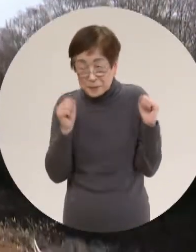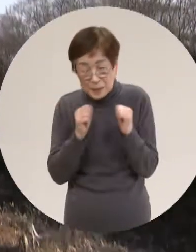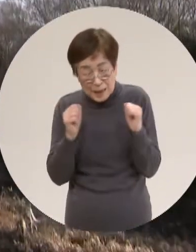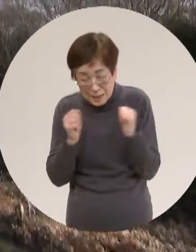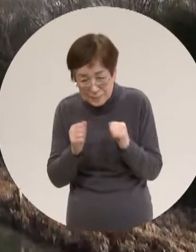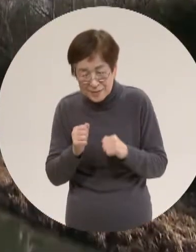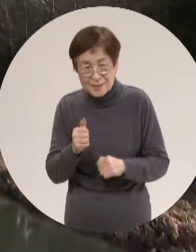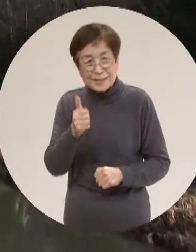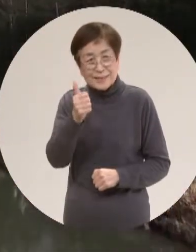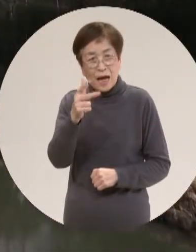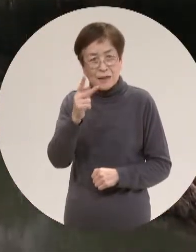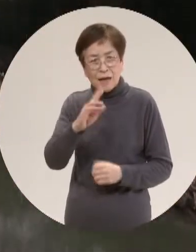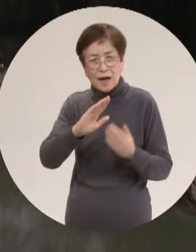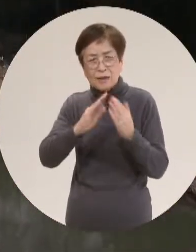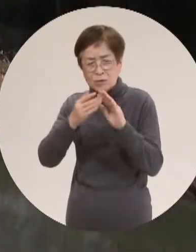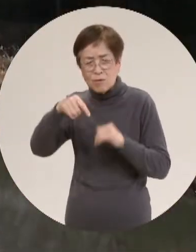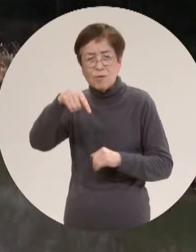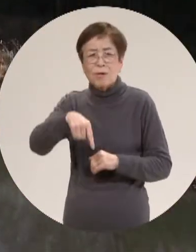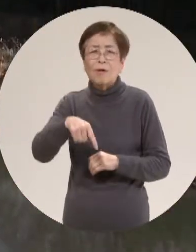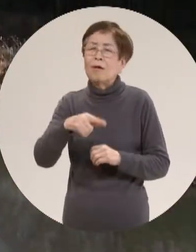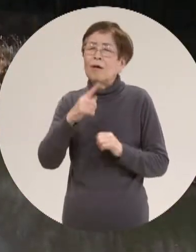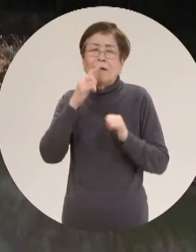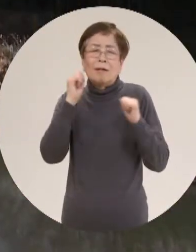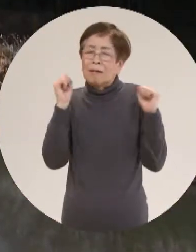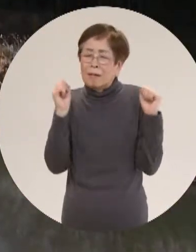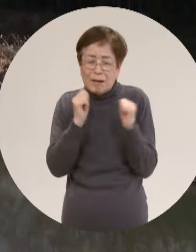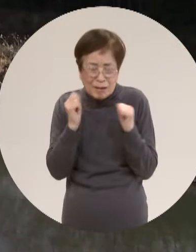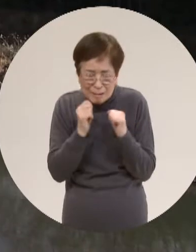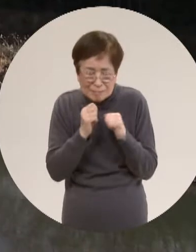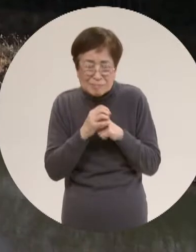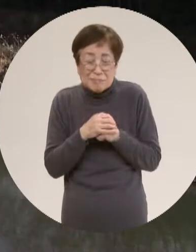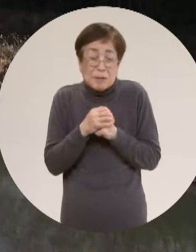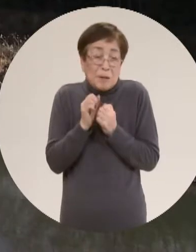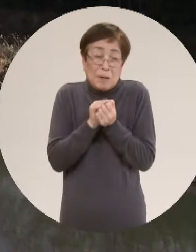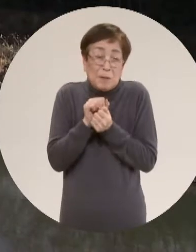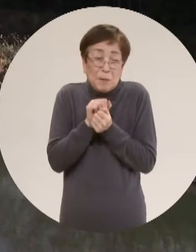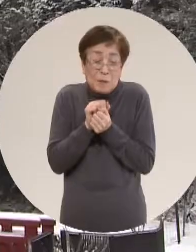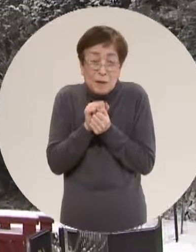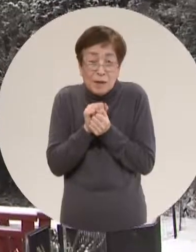真冬の高町にやってきました。うわ寒い。